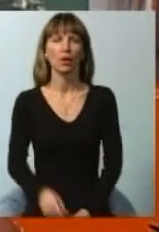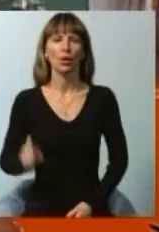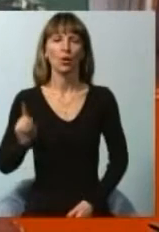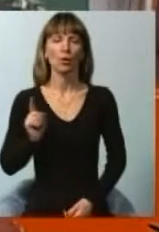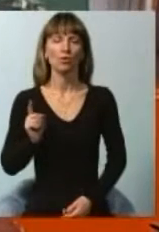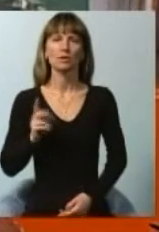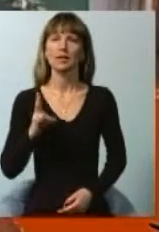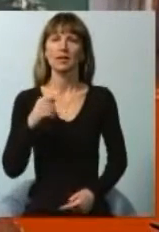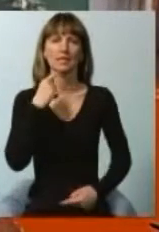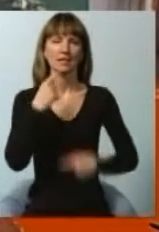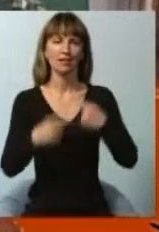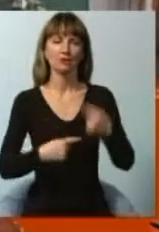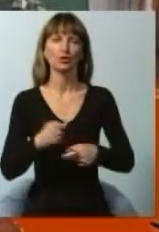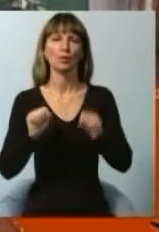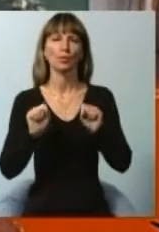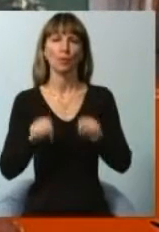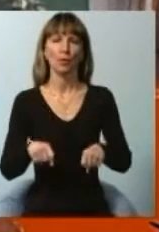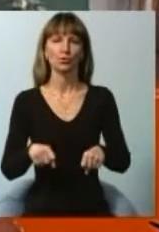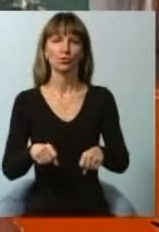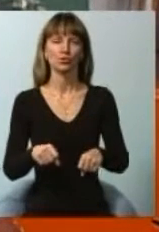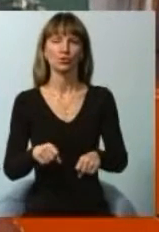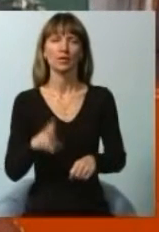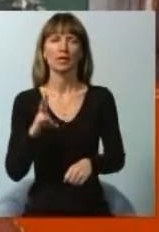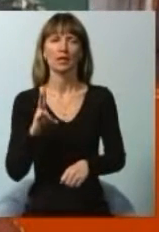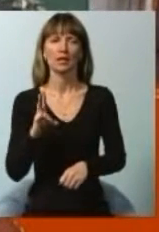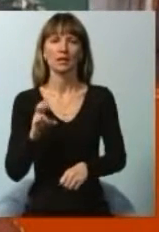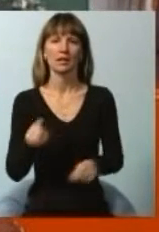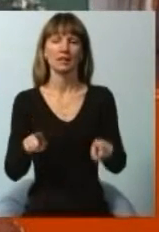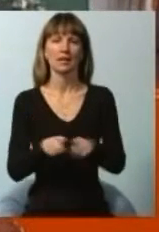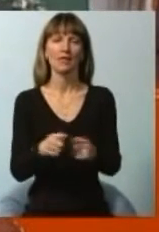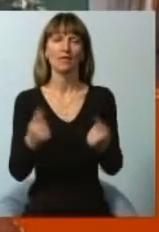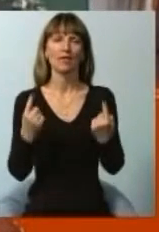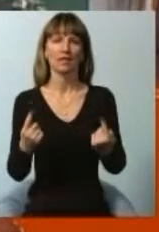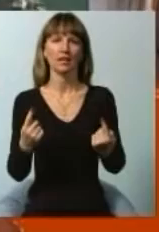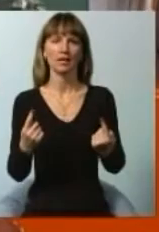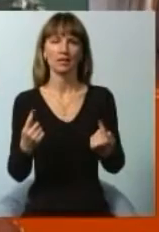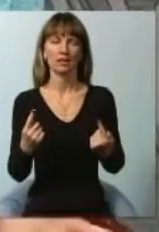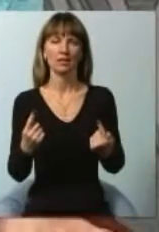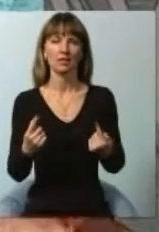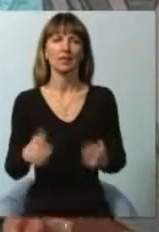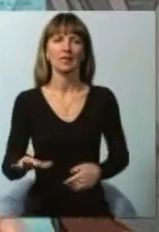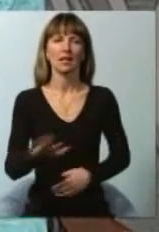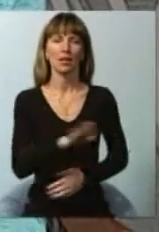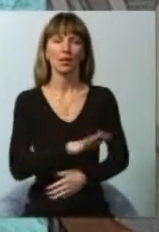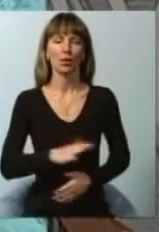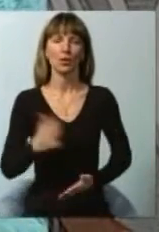Охоронці не завжди можуть на такій великій території,